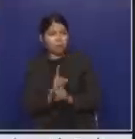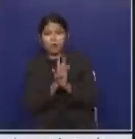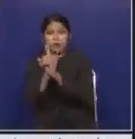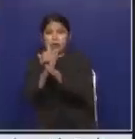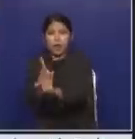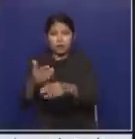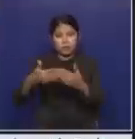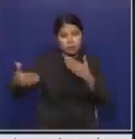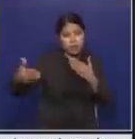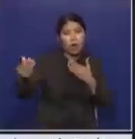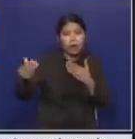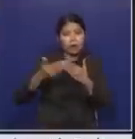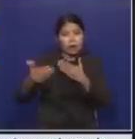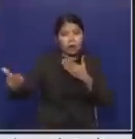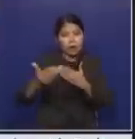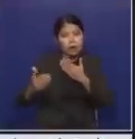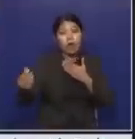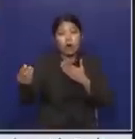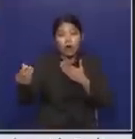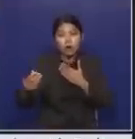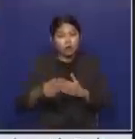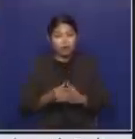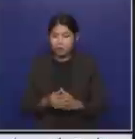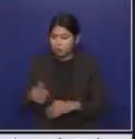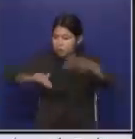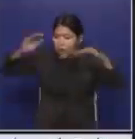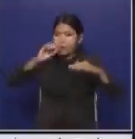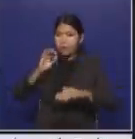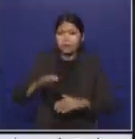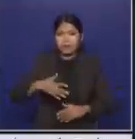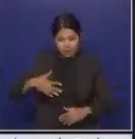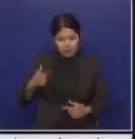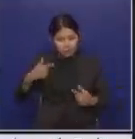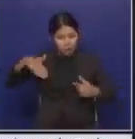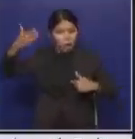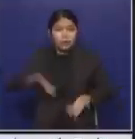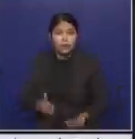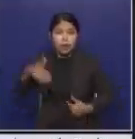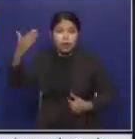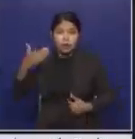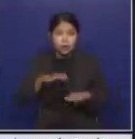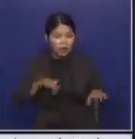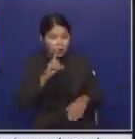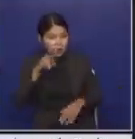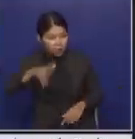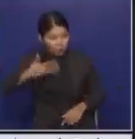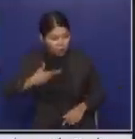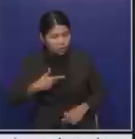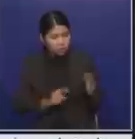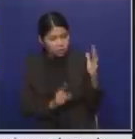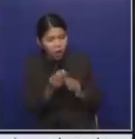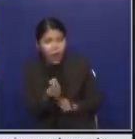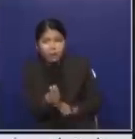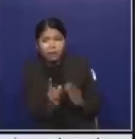ตามมาระยะกี่เมตรมาถึงไม่จัดผู้ใหญ่ไปบอกว่าต้องอาบเนี่ยฉันอาบน้ำร้อนมาตอนเด็กรุ่นนี้ถามว่าน้ำร้อนที่ว่าได้กี่องศา